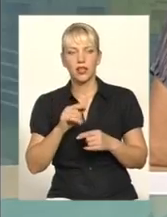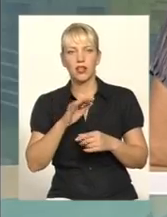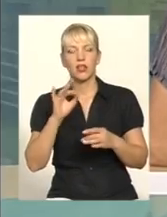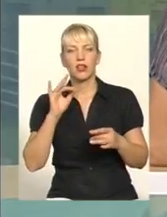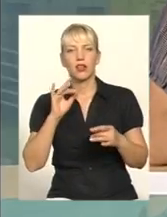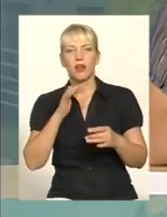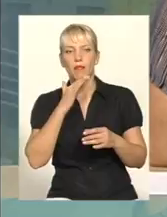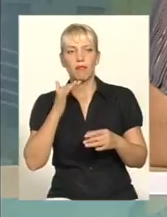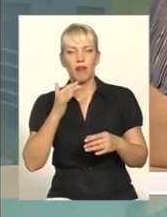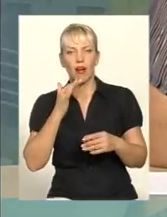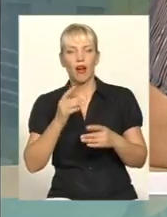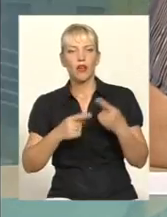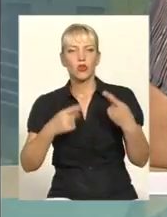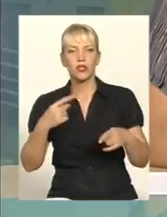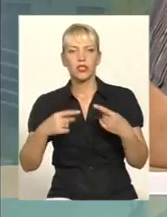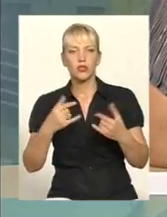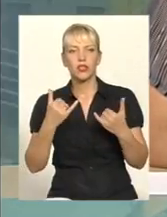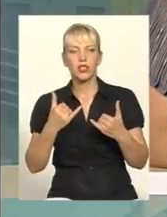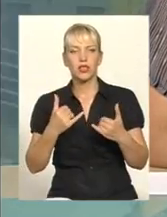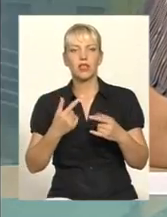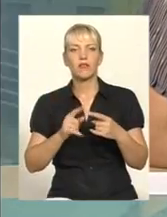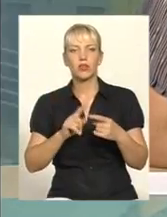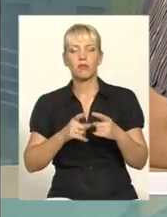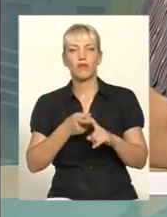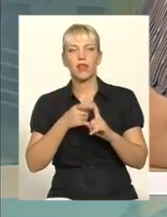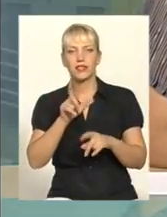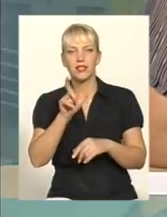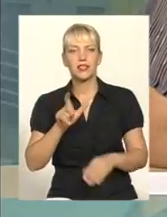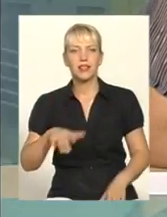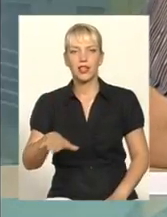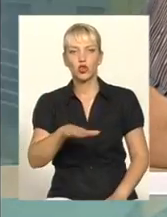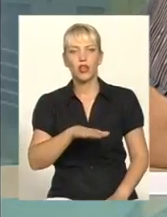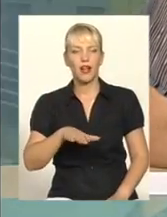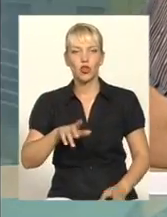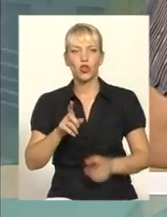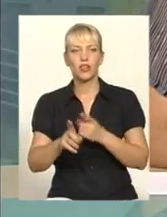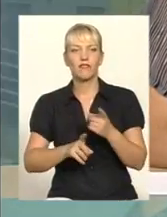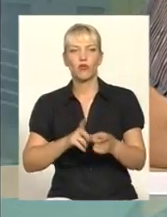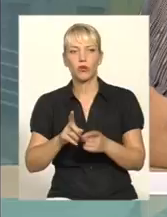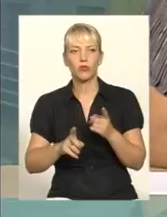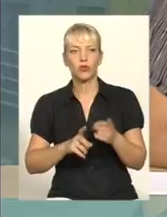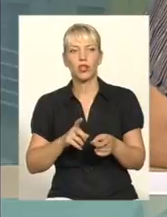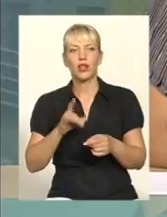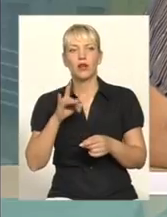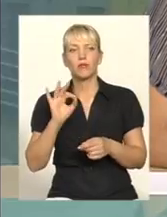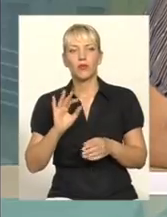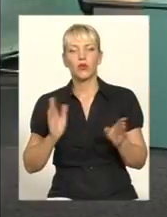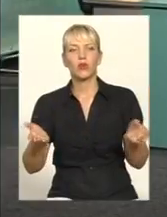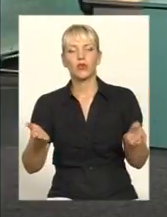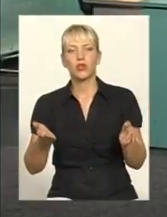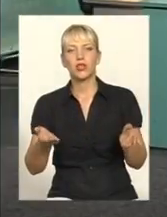дискусії. Нині він ще пов'язаний із територіальною реформою. І про